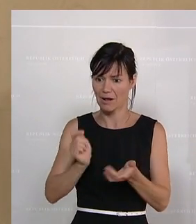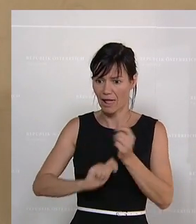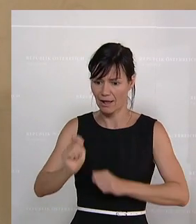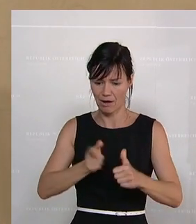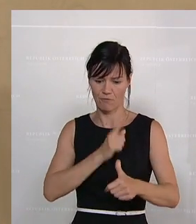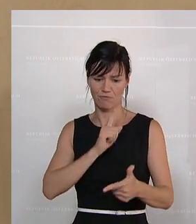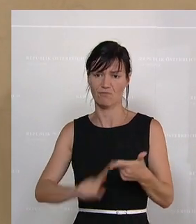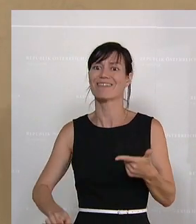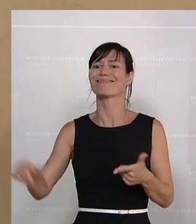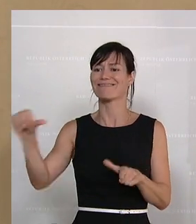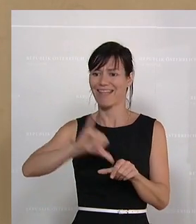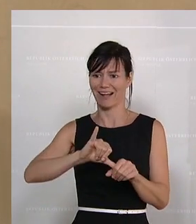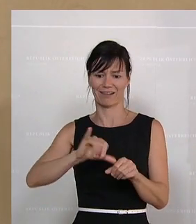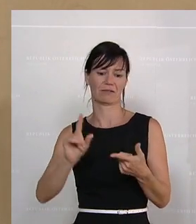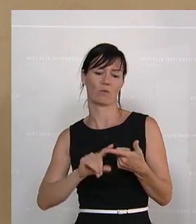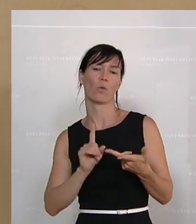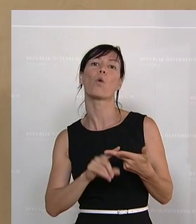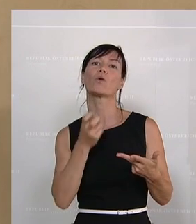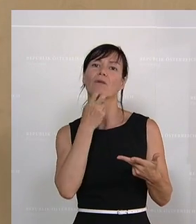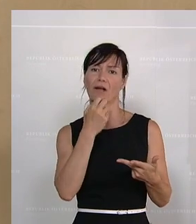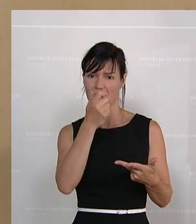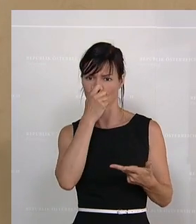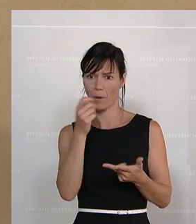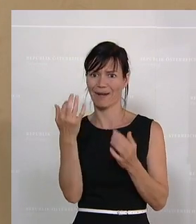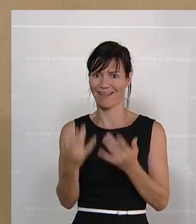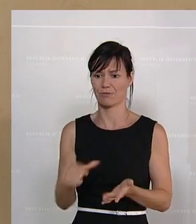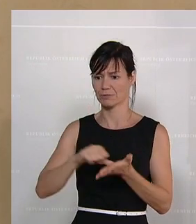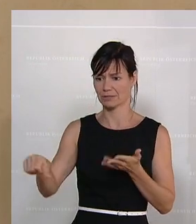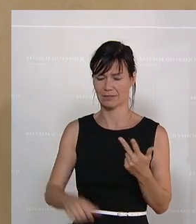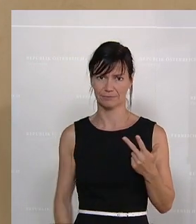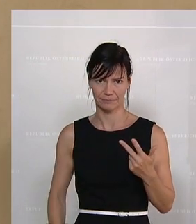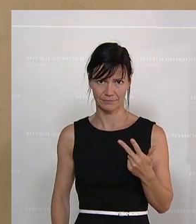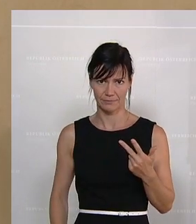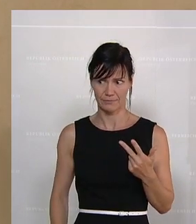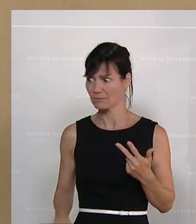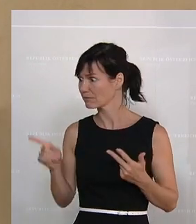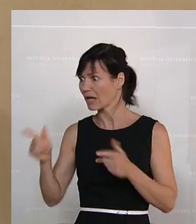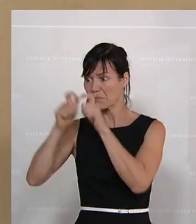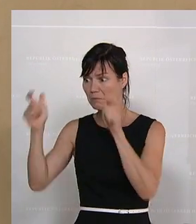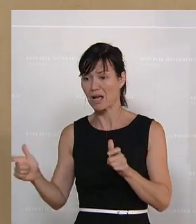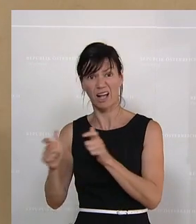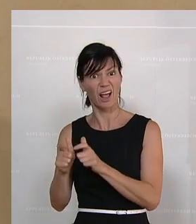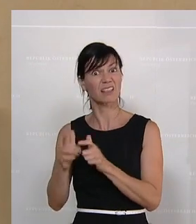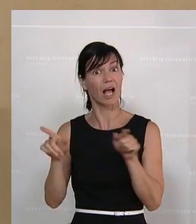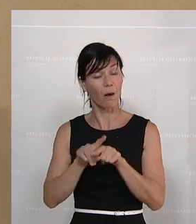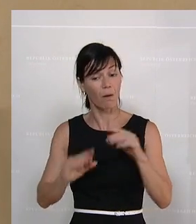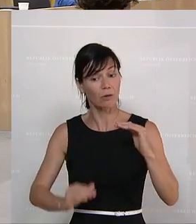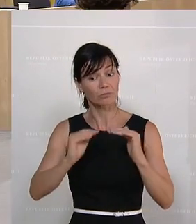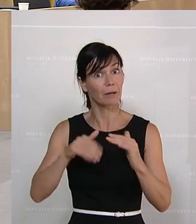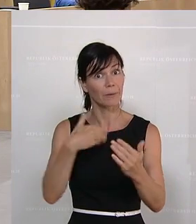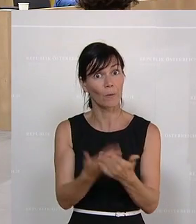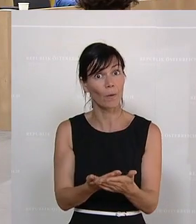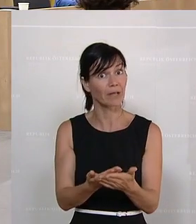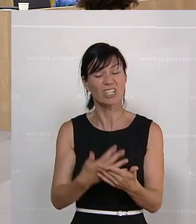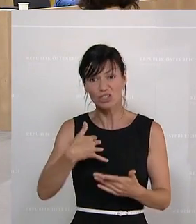stromrechnungen zu bezahlen ein drittel der haushalte und die erreichen sie mit diesem paket weder schnell noch ausreichend das